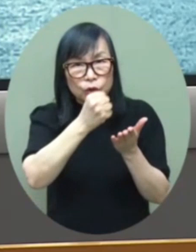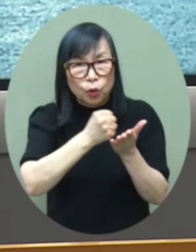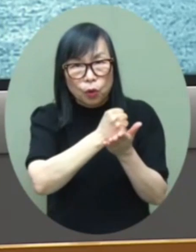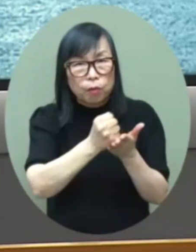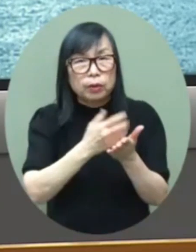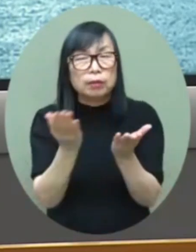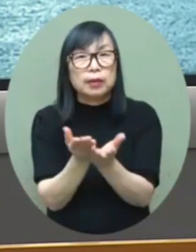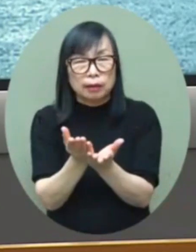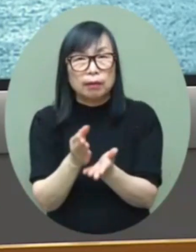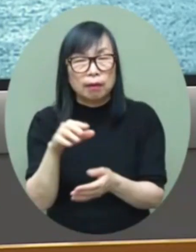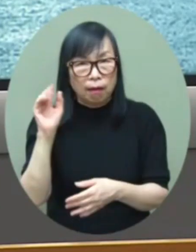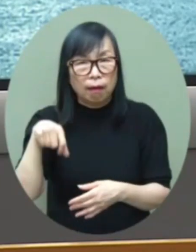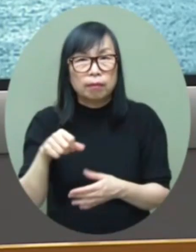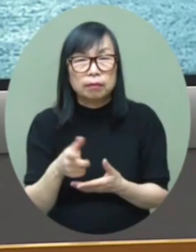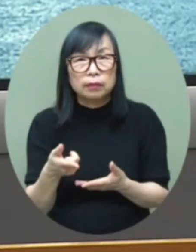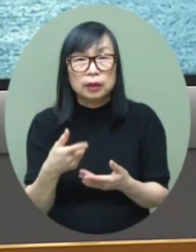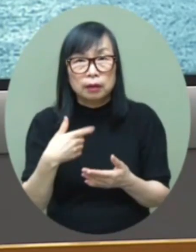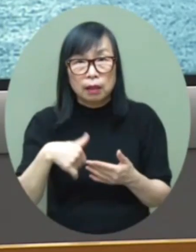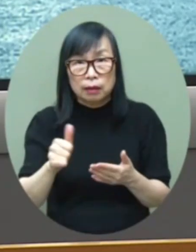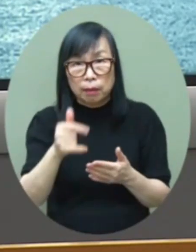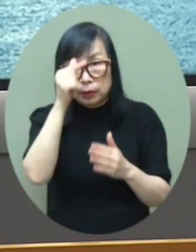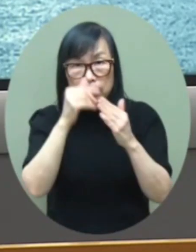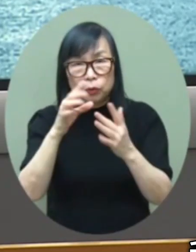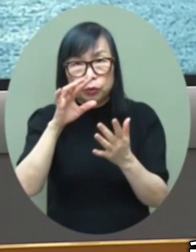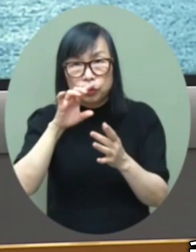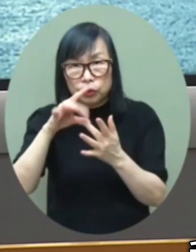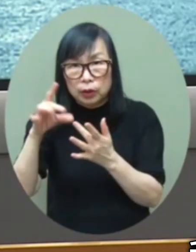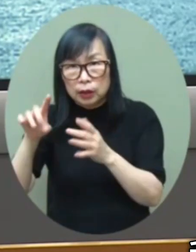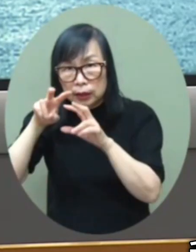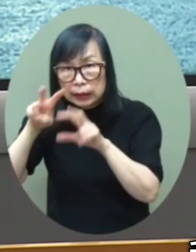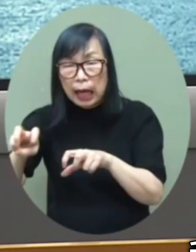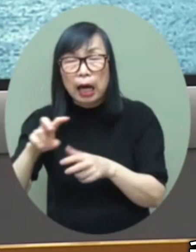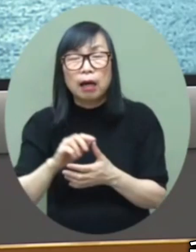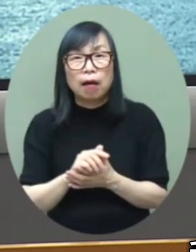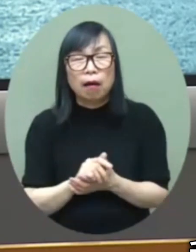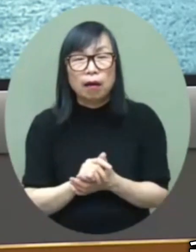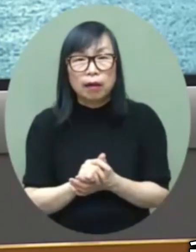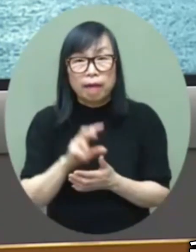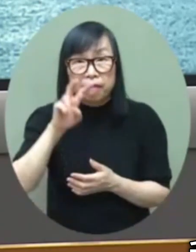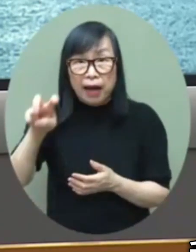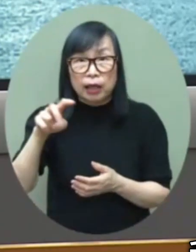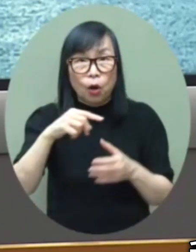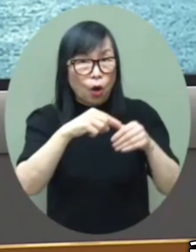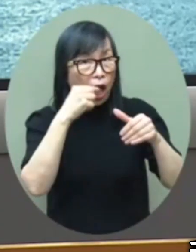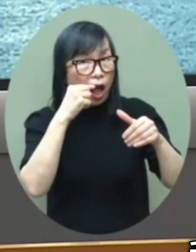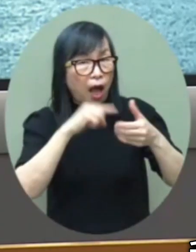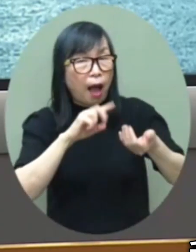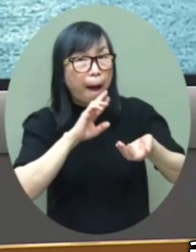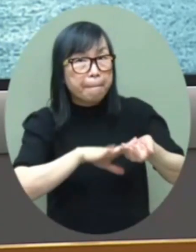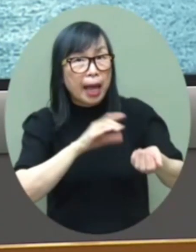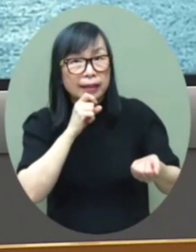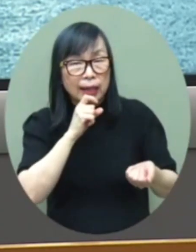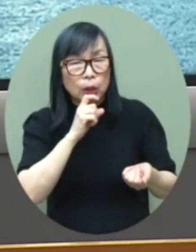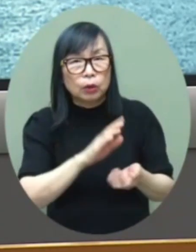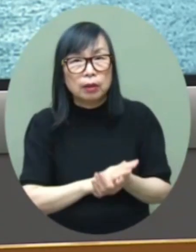證實是的，入院的篩查呢，我們都發覺他的核酸測試是陽性的，